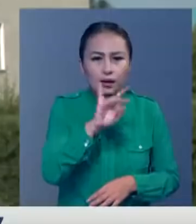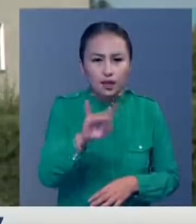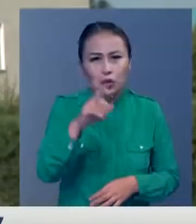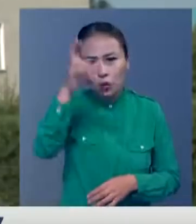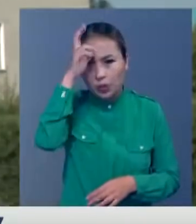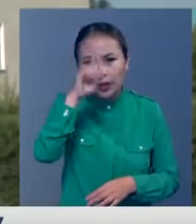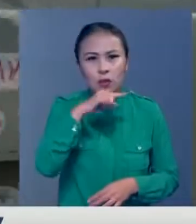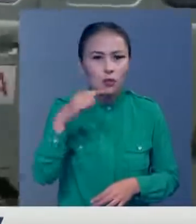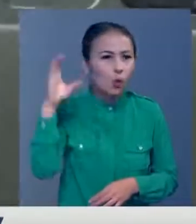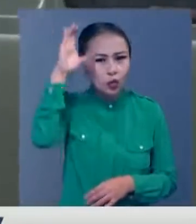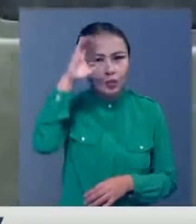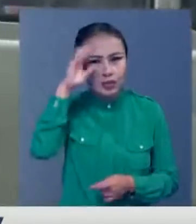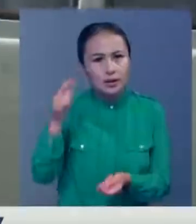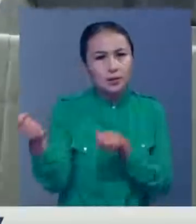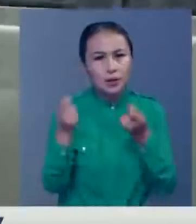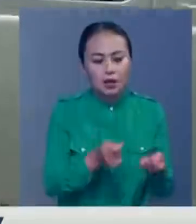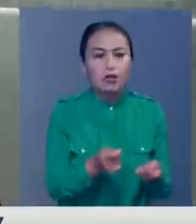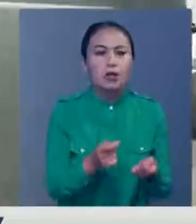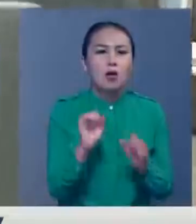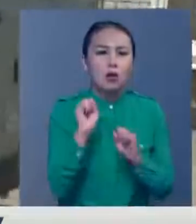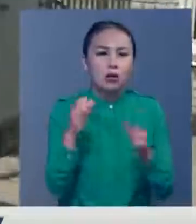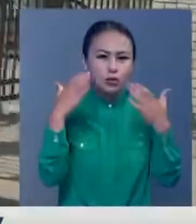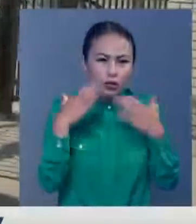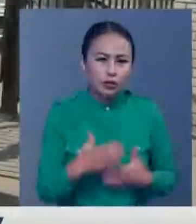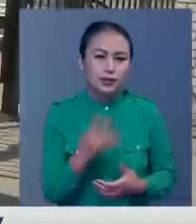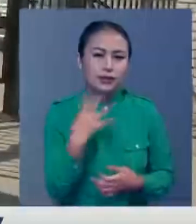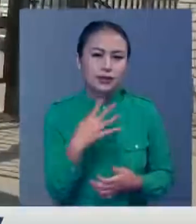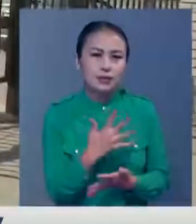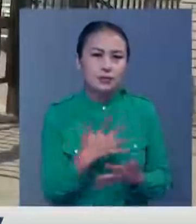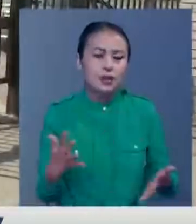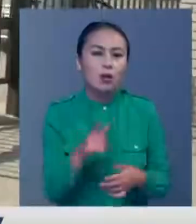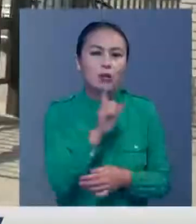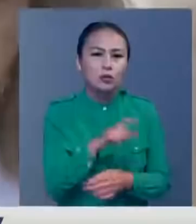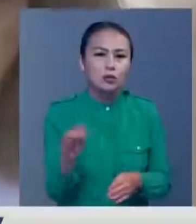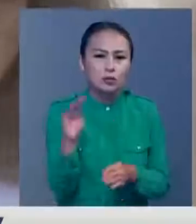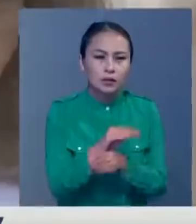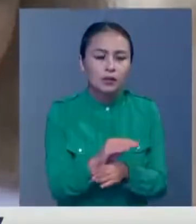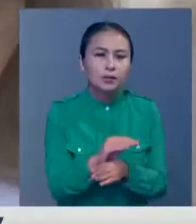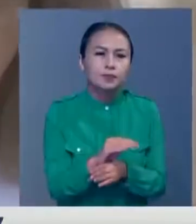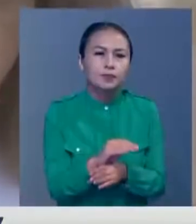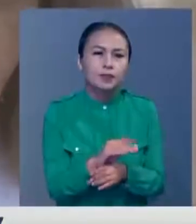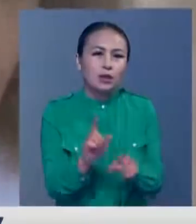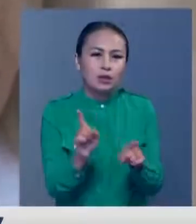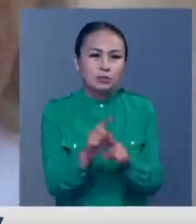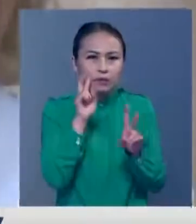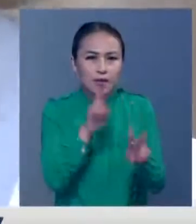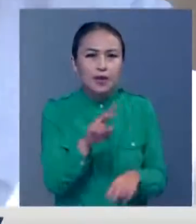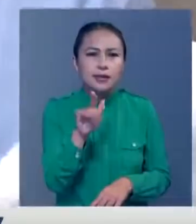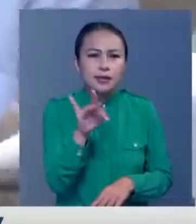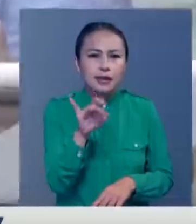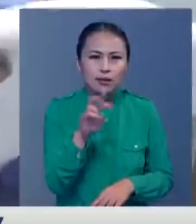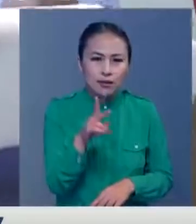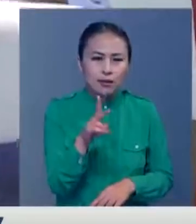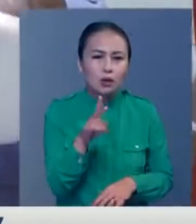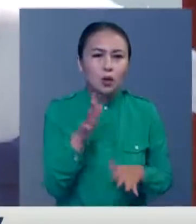Түркия, Ресей, Өзбекстаннан жеткізілген препараттар мен қорғаныш құралдарын 40-тан астам емдеу мекемелеріне жетуін жіті қадағалаған.